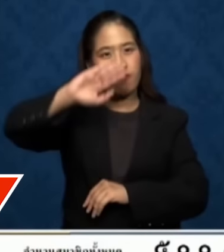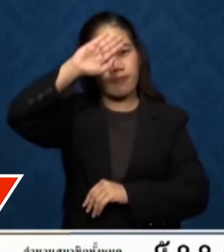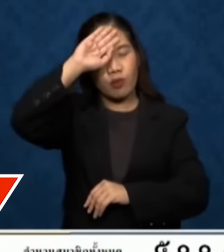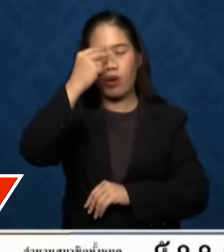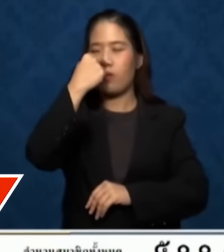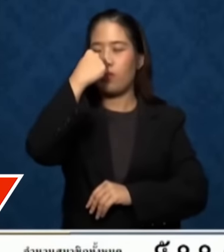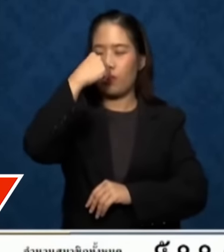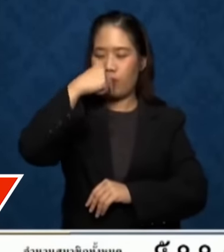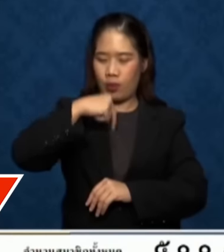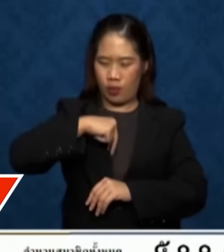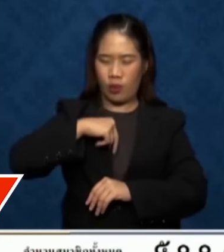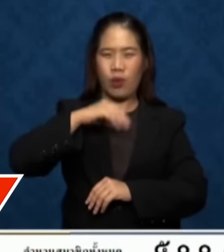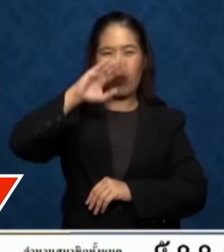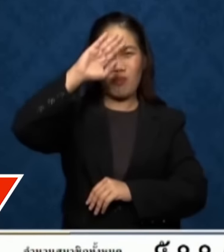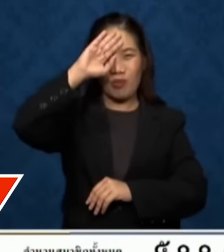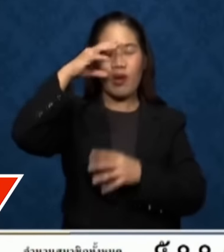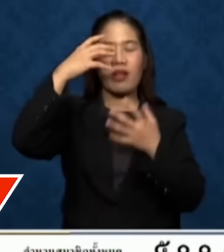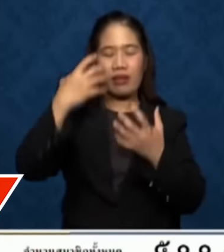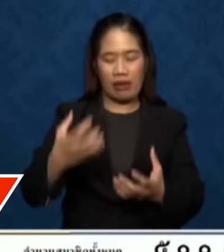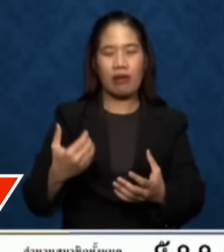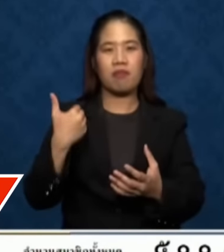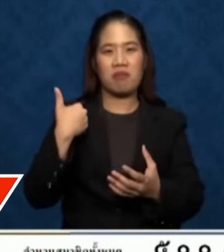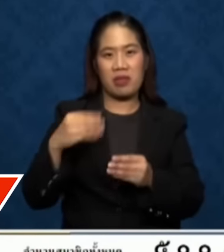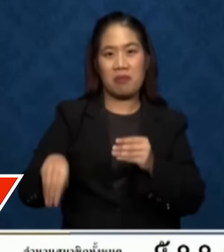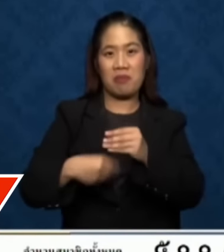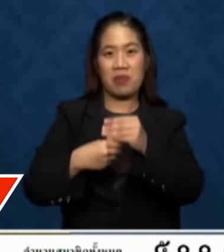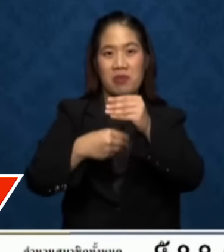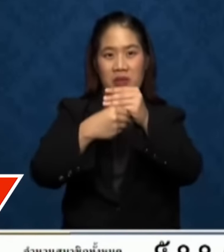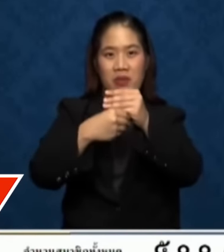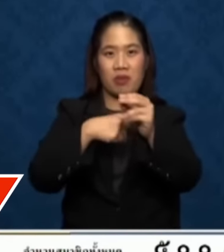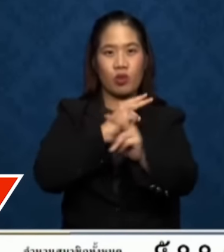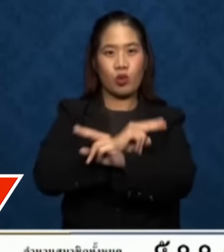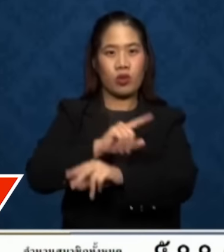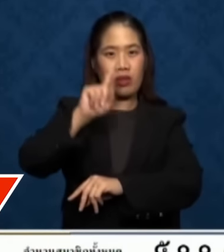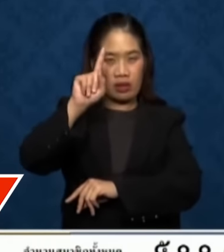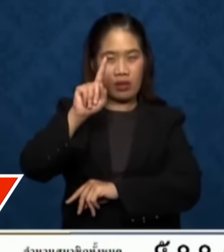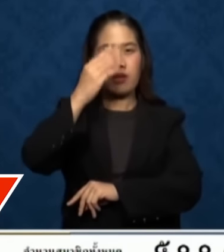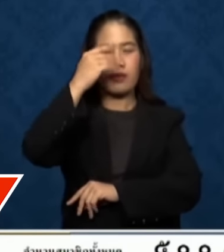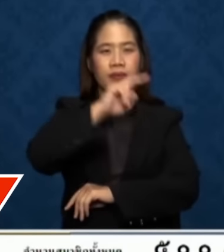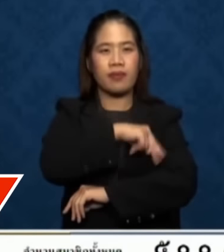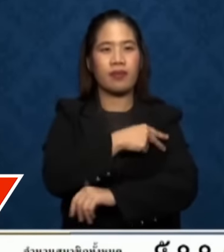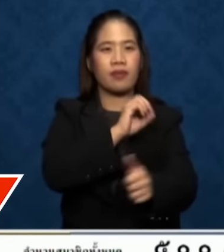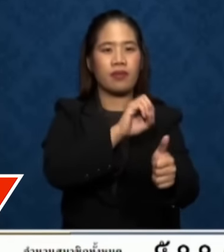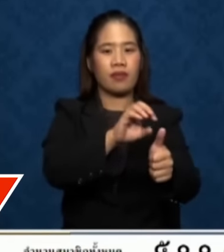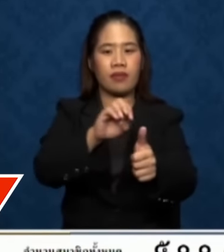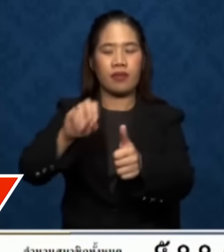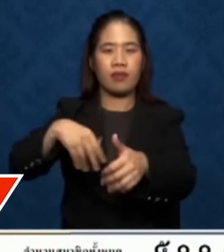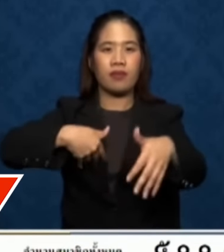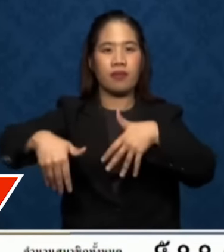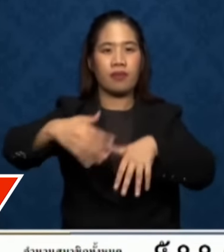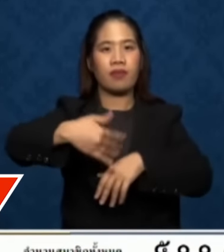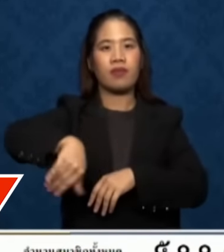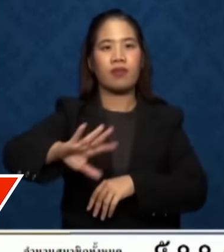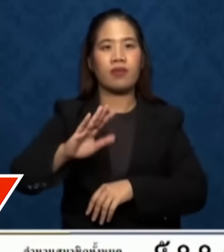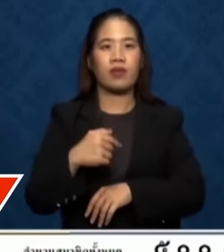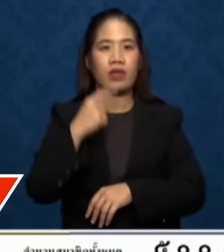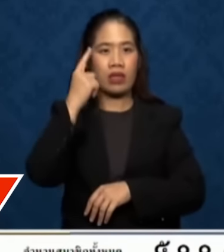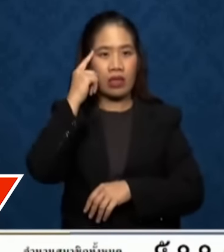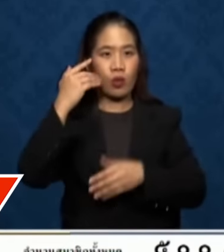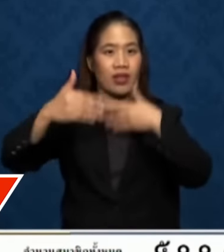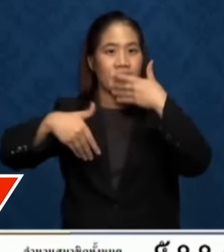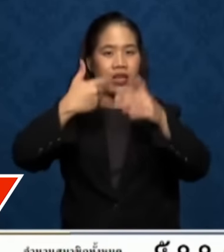กว่าช่วงเวลาเดียวกันของปีก่อนเพิ่มขึ้น1เท่าตัวค่ะแพทย์แนะนำให้พี่น้องประชาชนอย่าทำกิจ